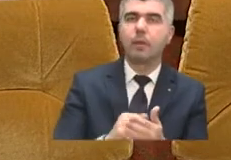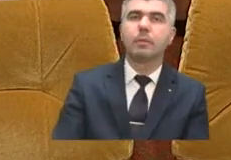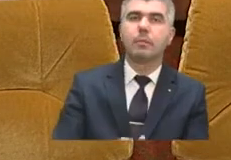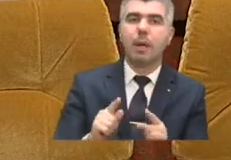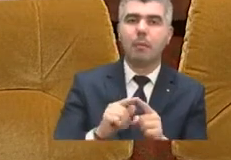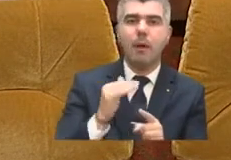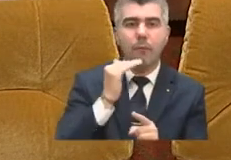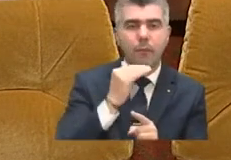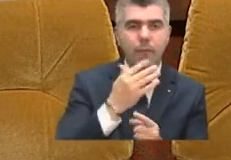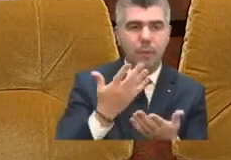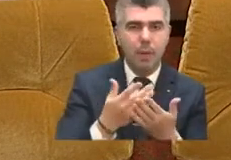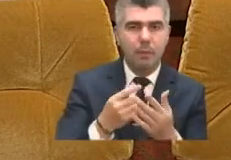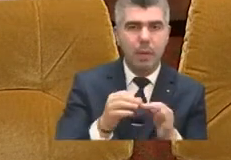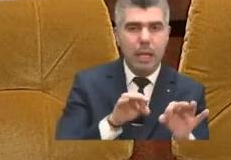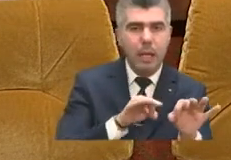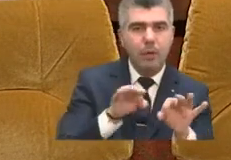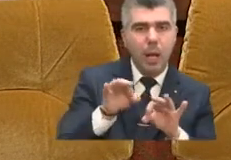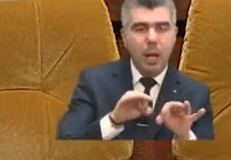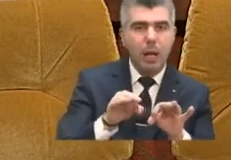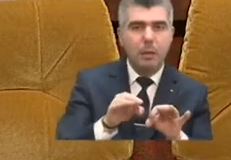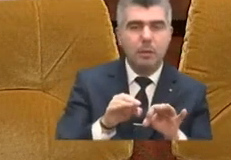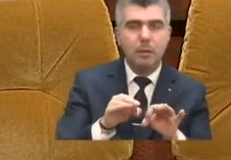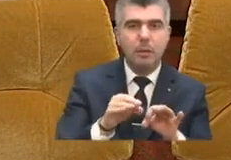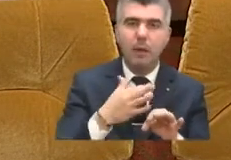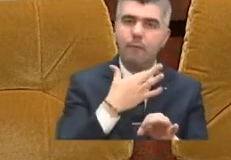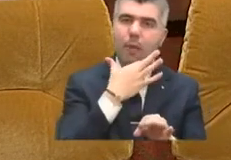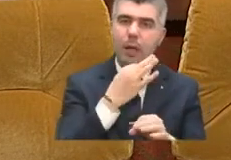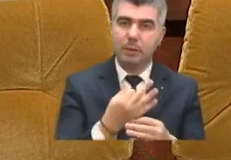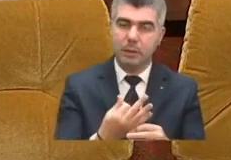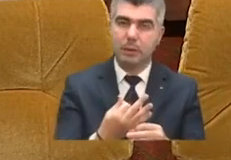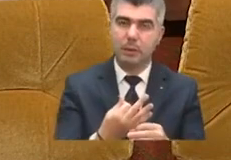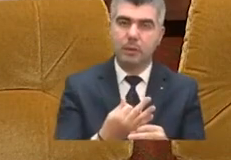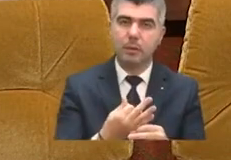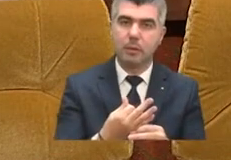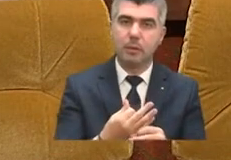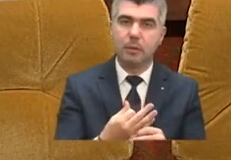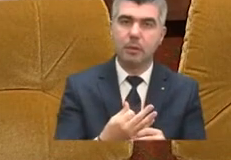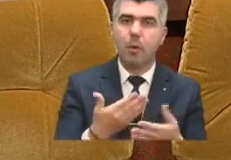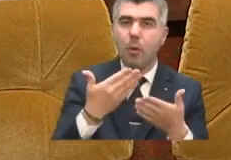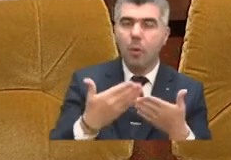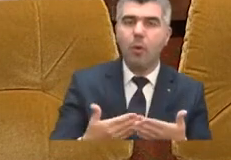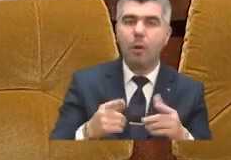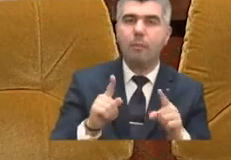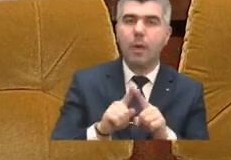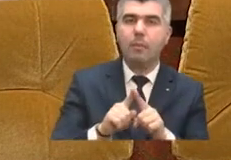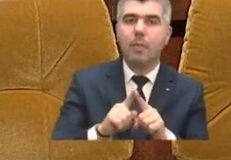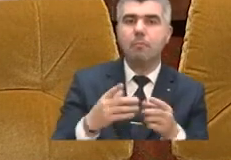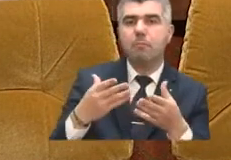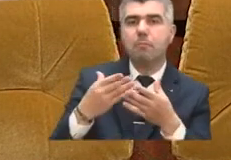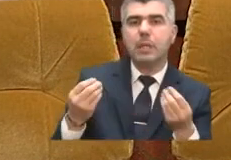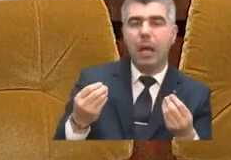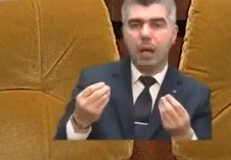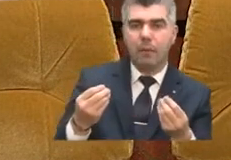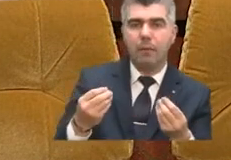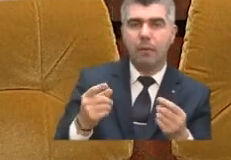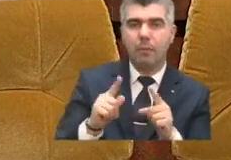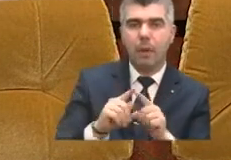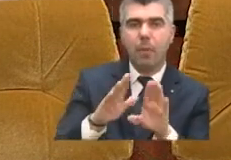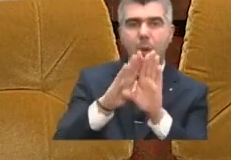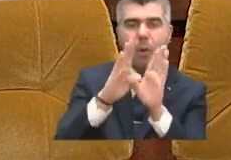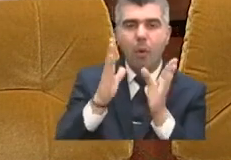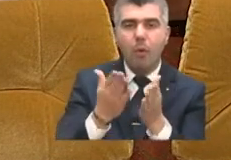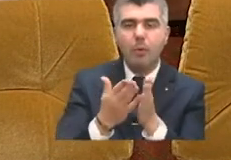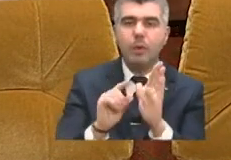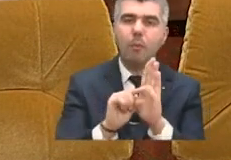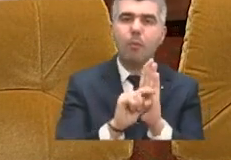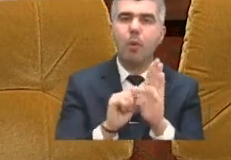بتبسيط مساطر. واليوم بغينا ننفذوا بالضبط هذه الالتقائيه اللي كاينه بعدنا واحد العدد من القطاعات اللي كتشمل هذا الموضوع